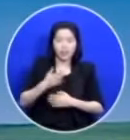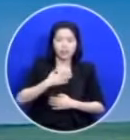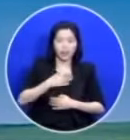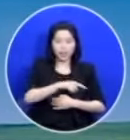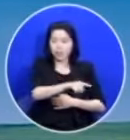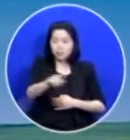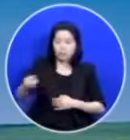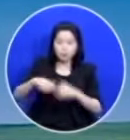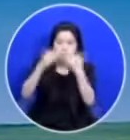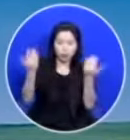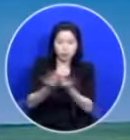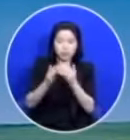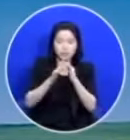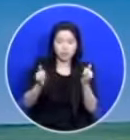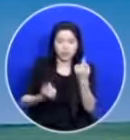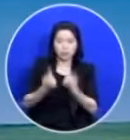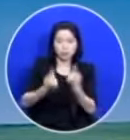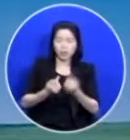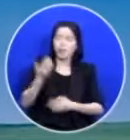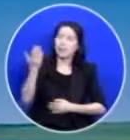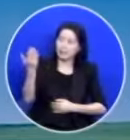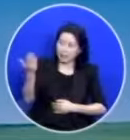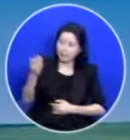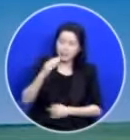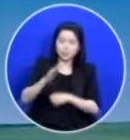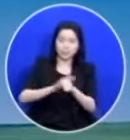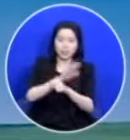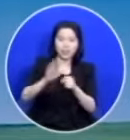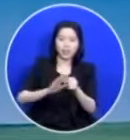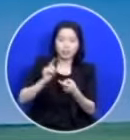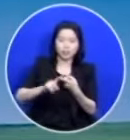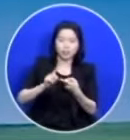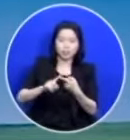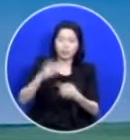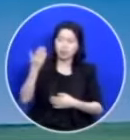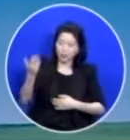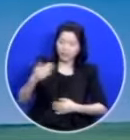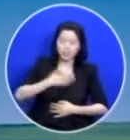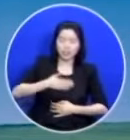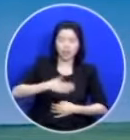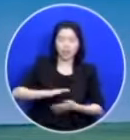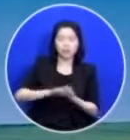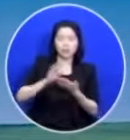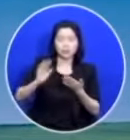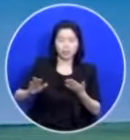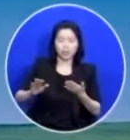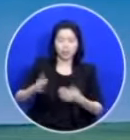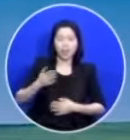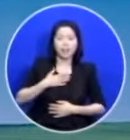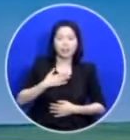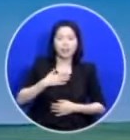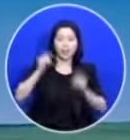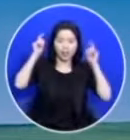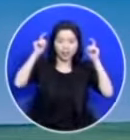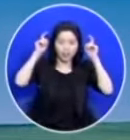사람들보다 당신을 사랑하는 줄을 당신께서 아십니다 내을